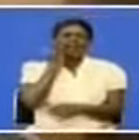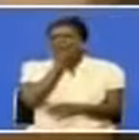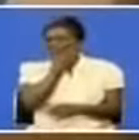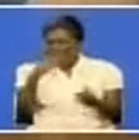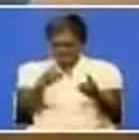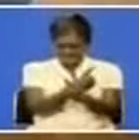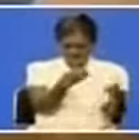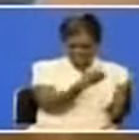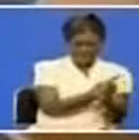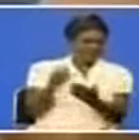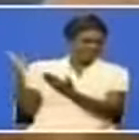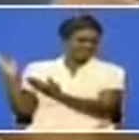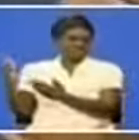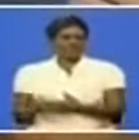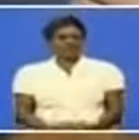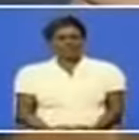yamehifadhiwa.